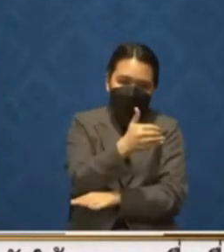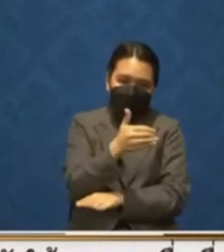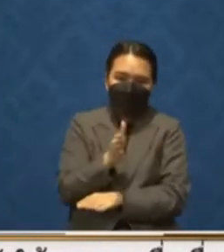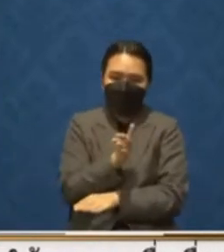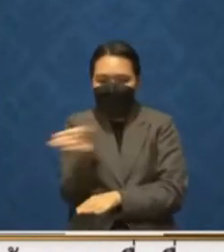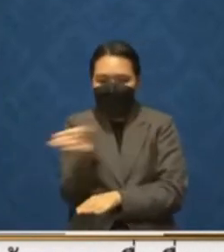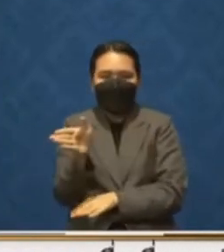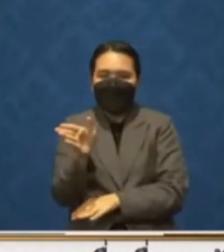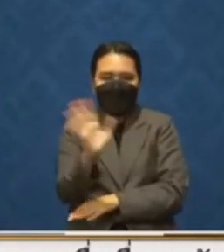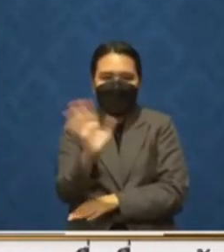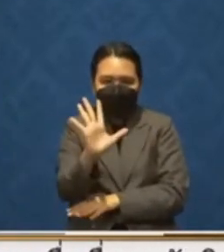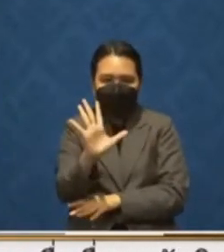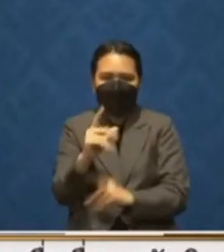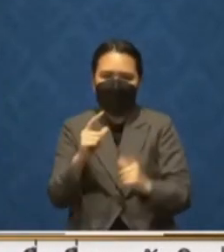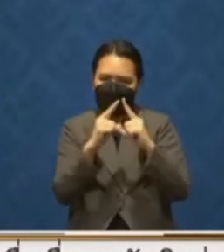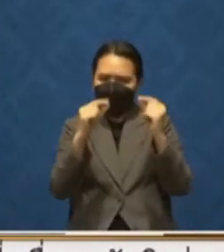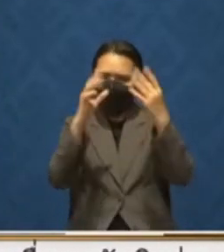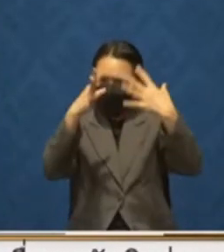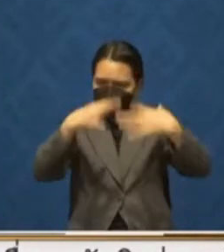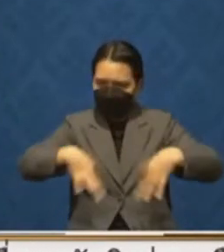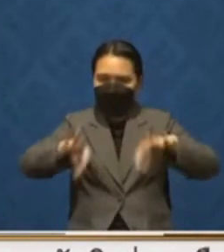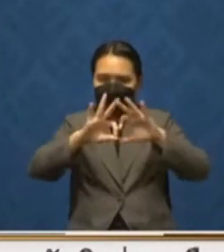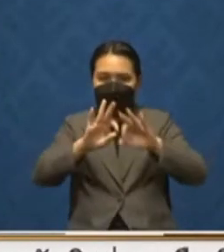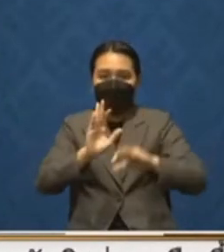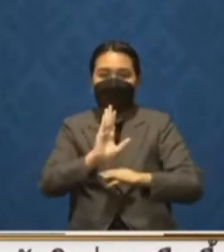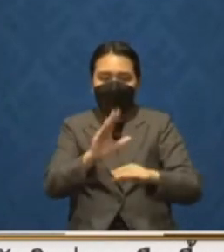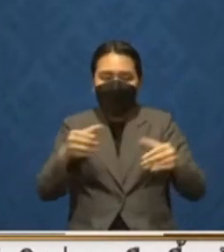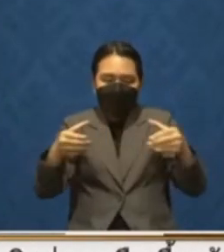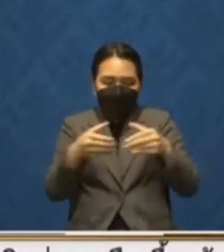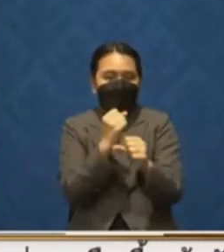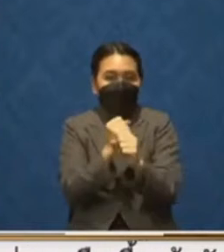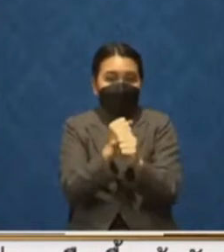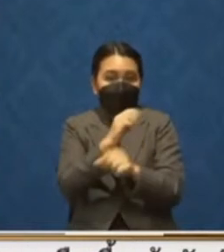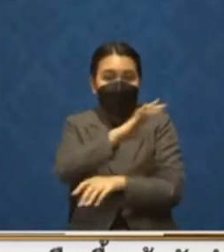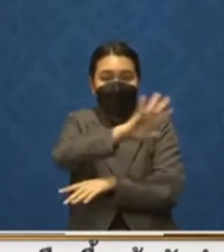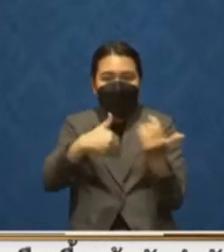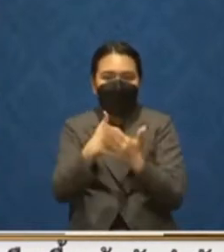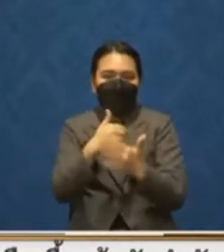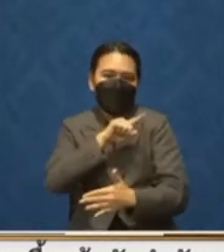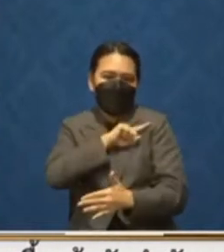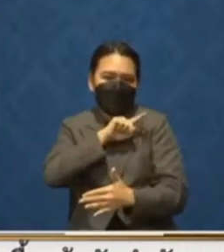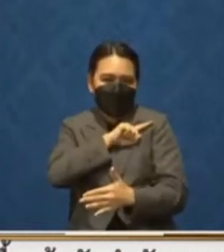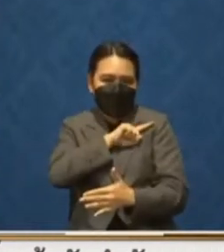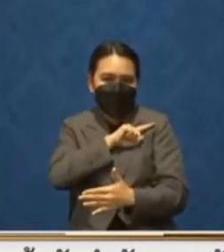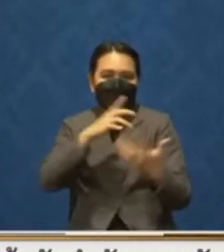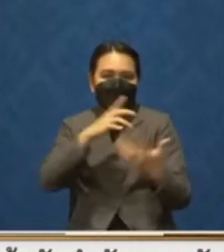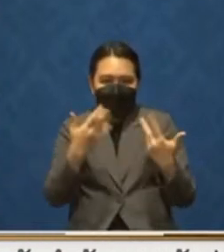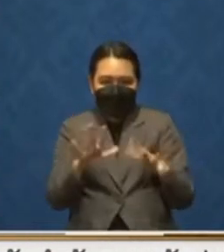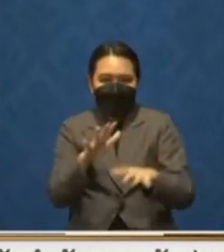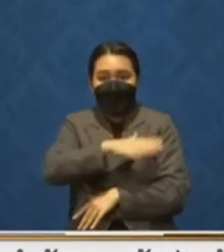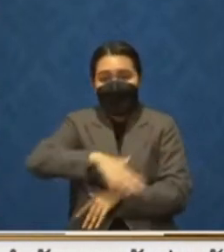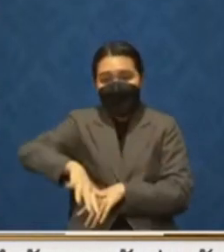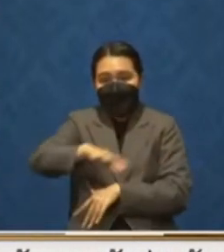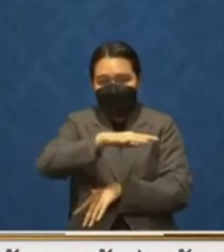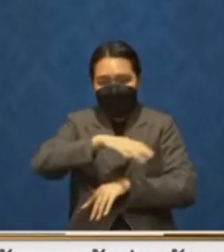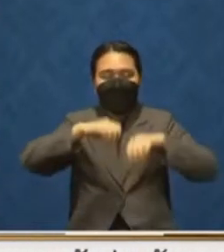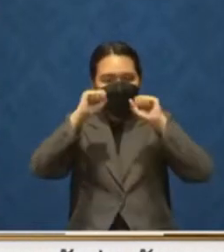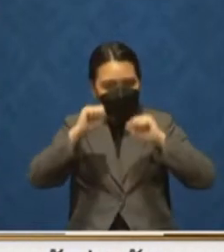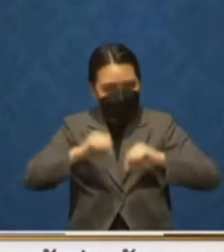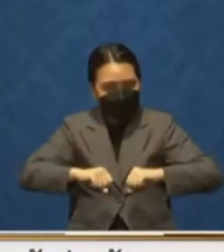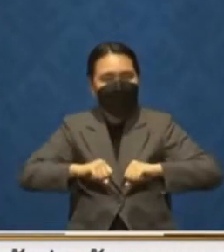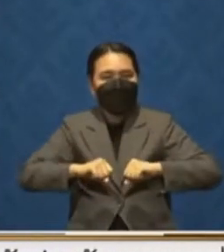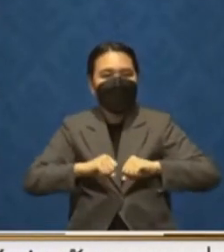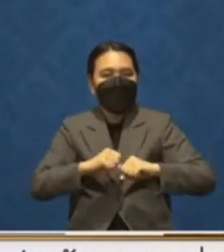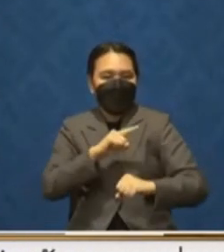เรื่องใหญ่ขนาดนี้นะมันไม่ได้ของคณะทำงานที่ทุกคนต้องรับผิดชอบร่วมกันนะทุกคนก็ยืนยันว่ารับผิดชอบจะทำให้ดีที่สุด